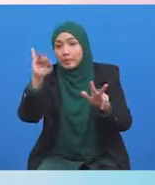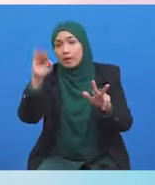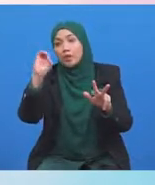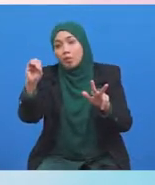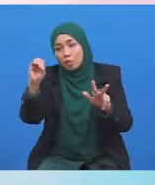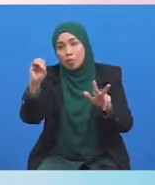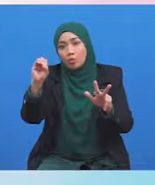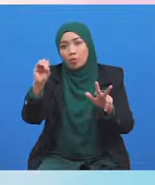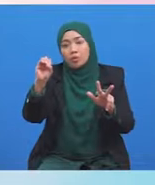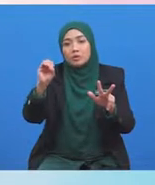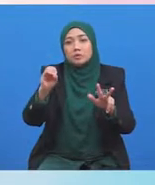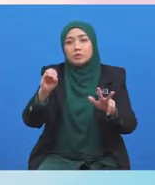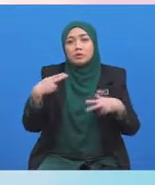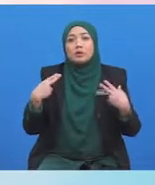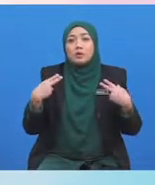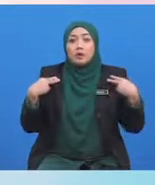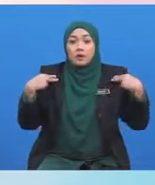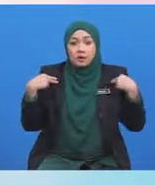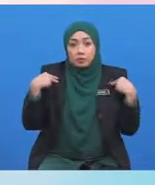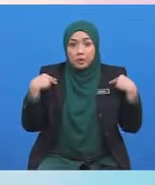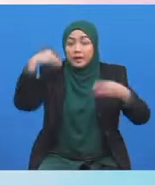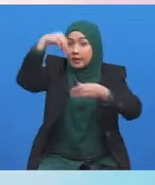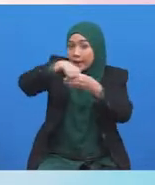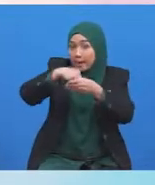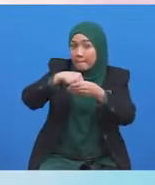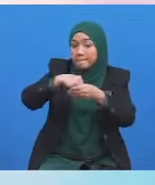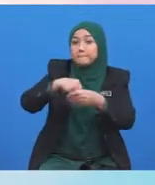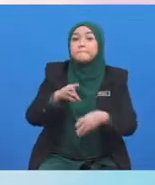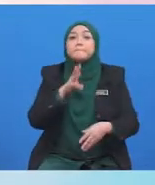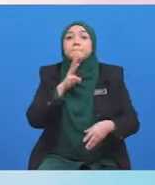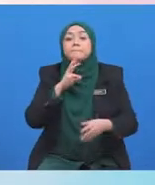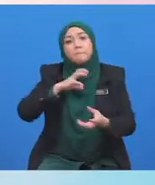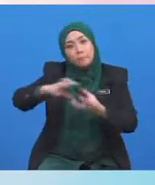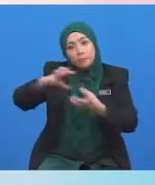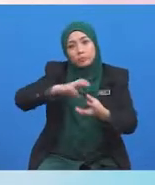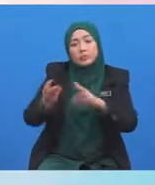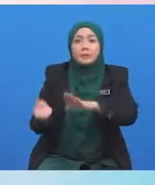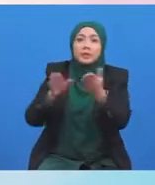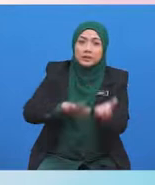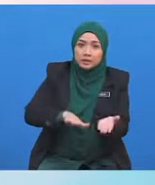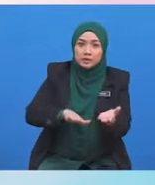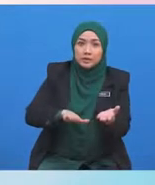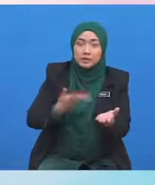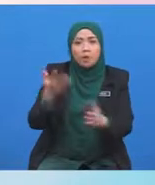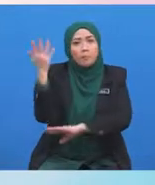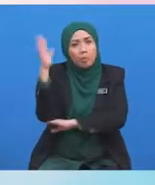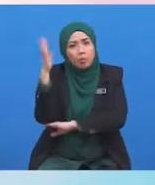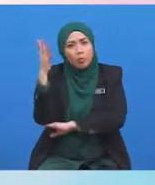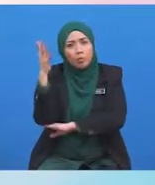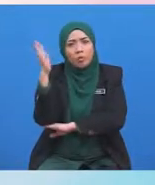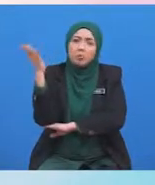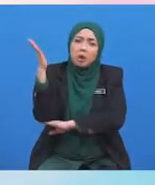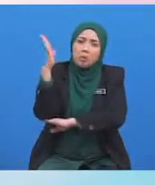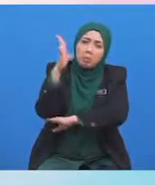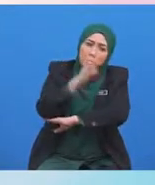menyebabkan kemusnahan hidupan akuatik, kemusnahan flora dan fauna, kepupusan flora fauna